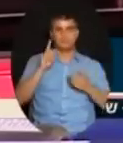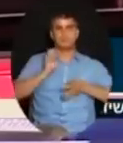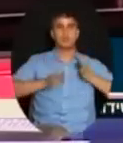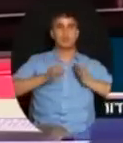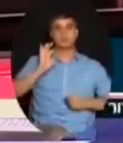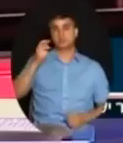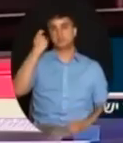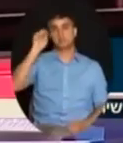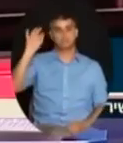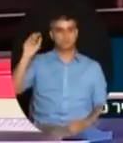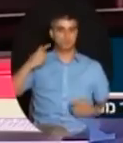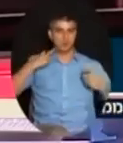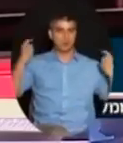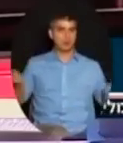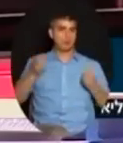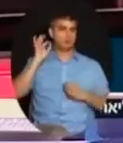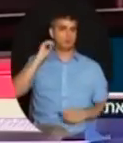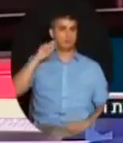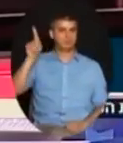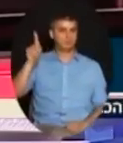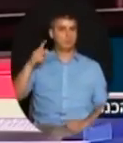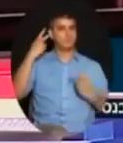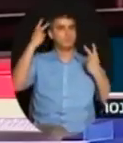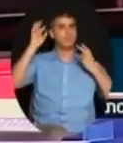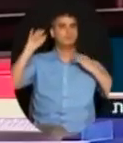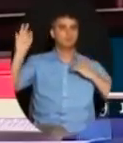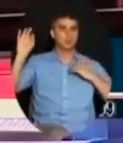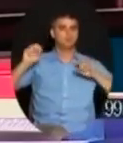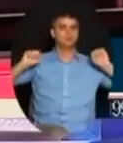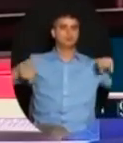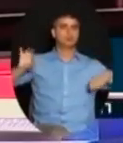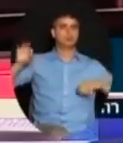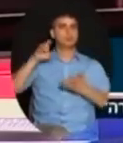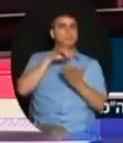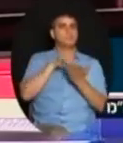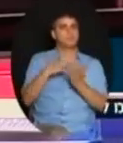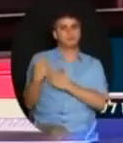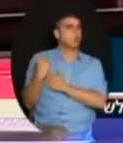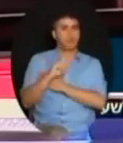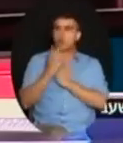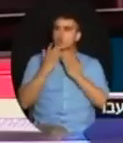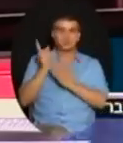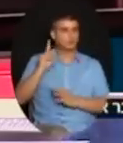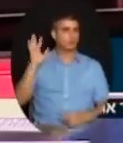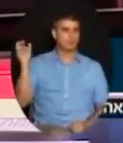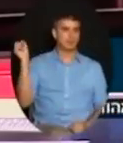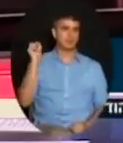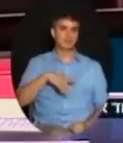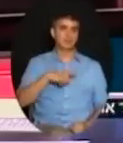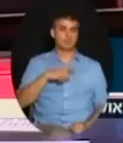שעורכי הדין העיקרים שלהם, היחצנים העיקרים שלהם, מעמדם, השליטה שלהם במוקדי כוח לא יועילו להם בבואם